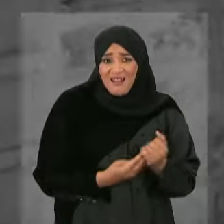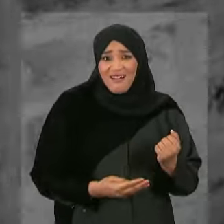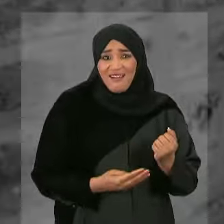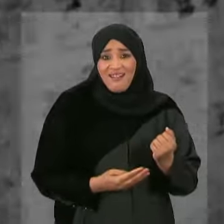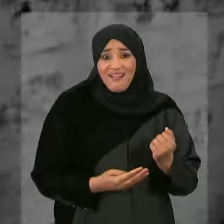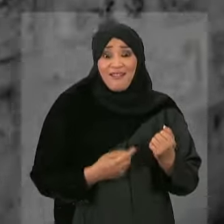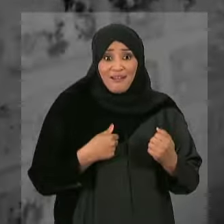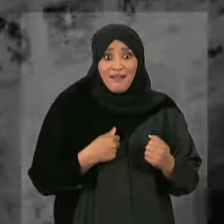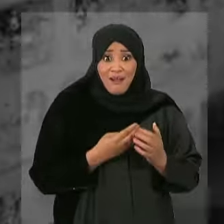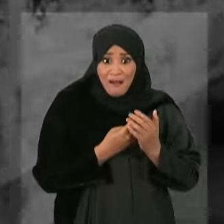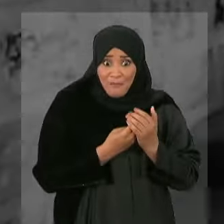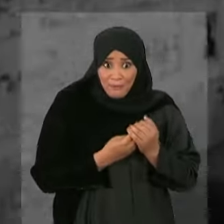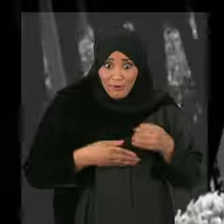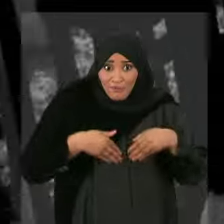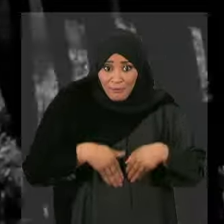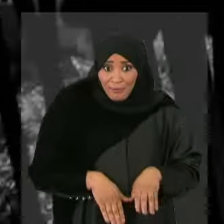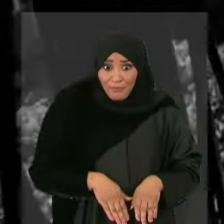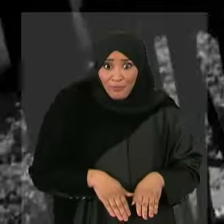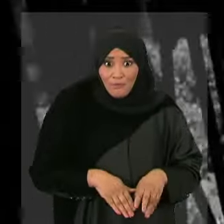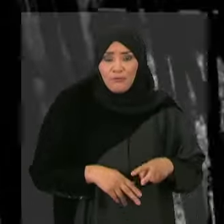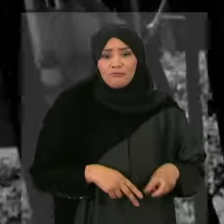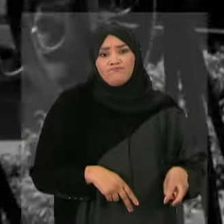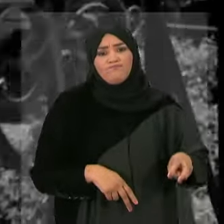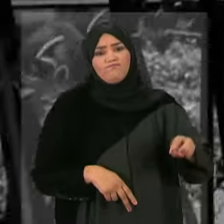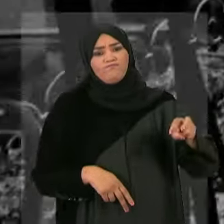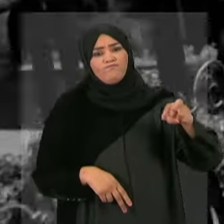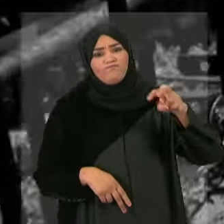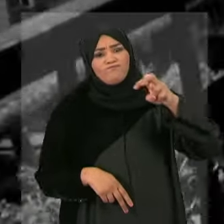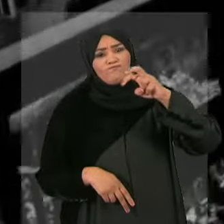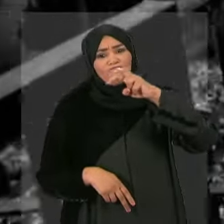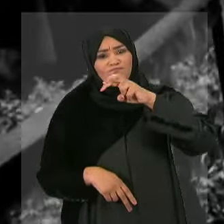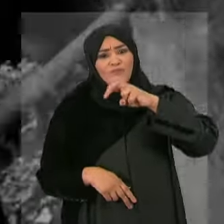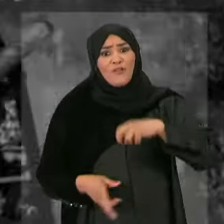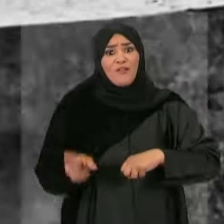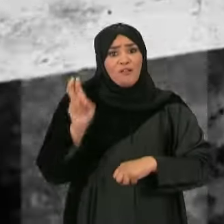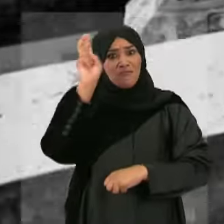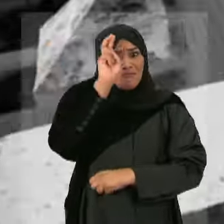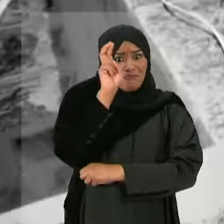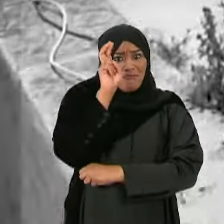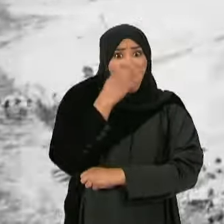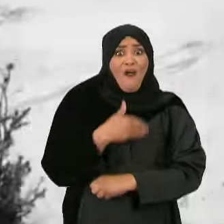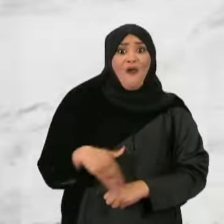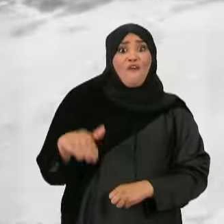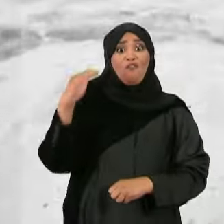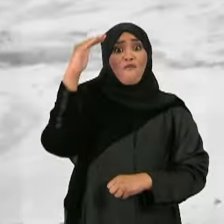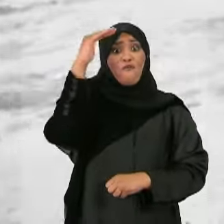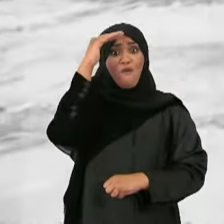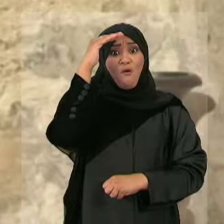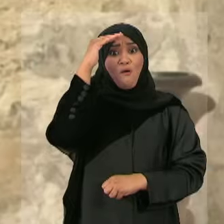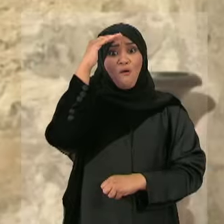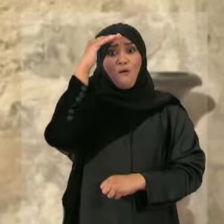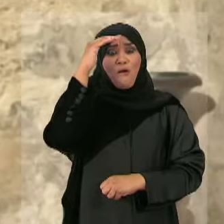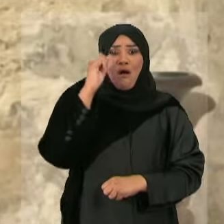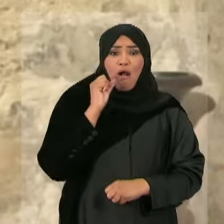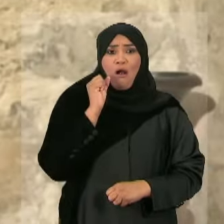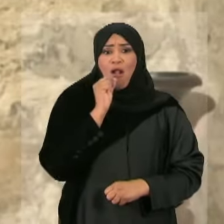إحنا لأننا موجودين بالكنيسة. فخلفت أمي وجي الصبح، فطلعت ستي على ظهر الكنيسة،